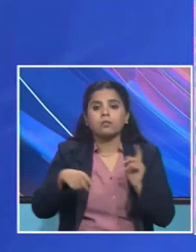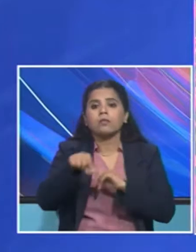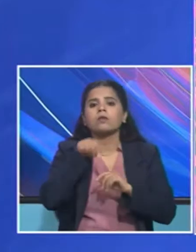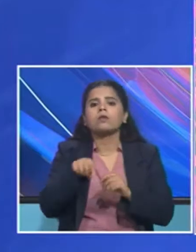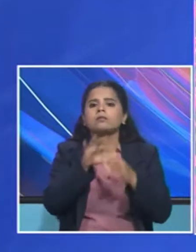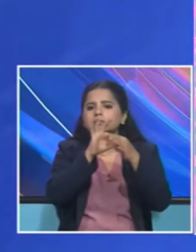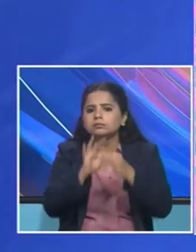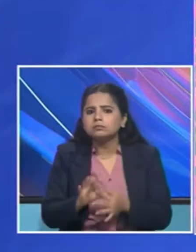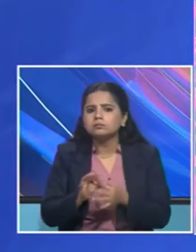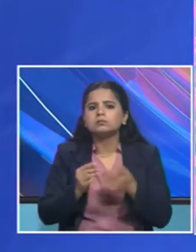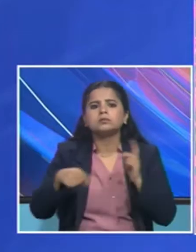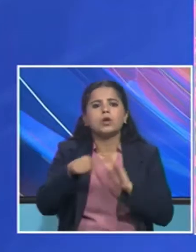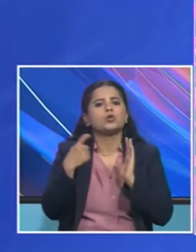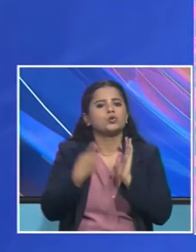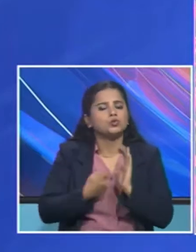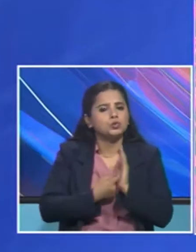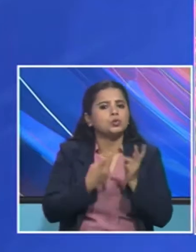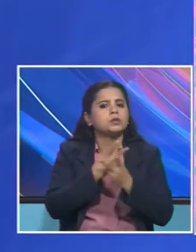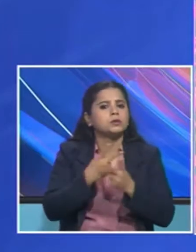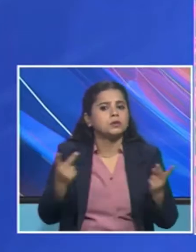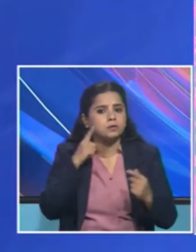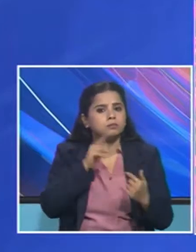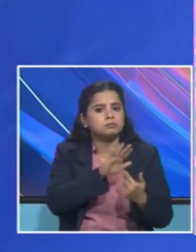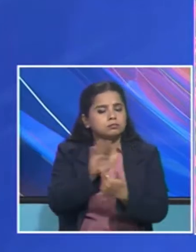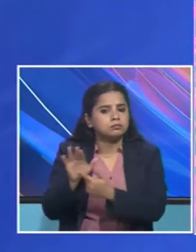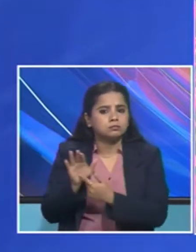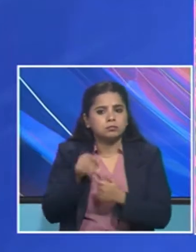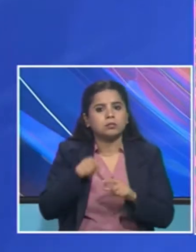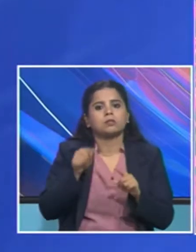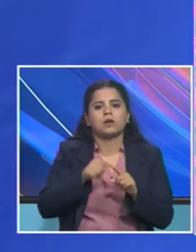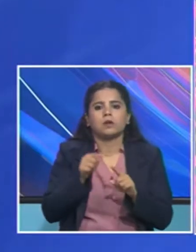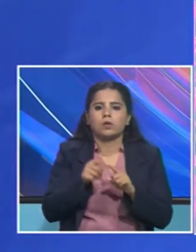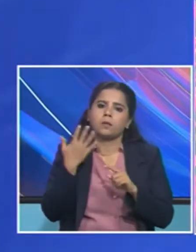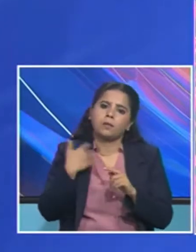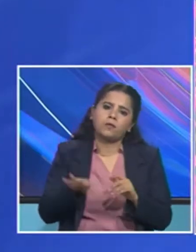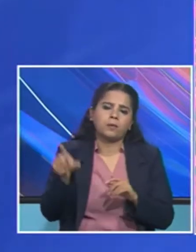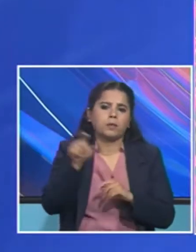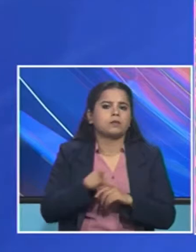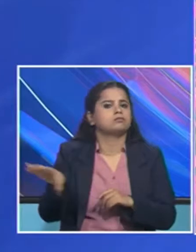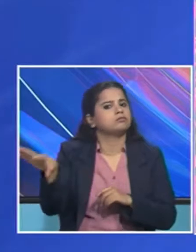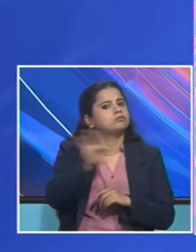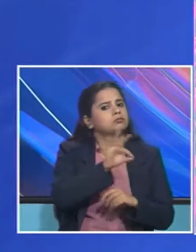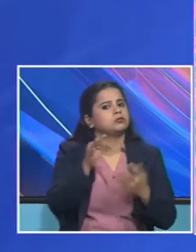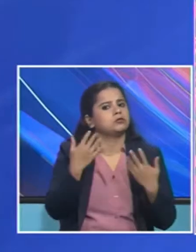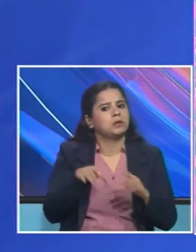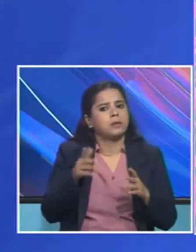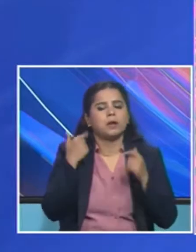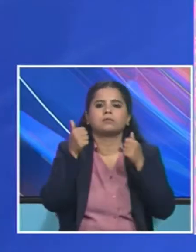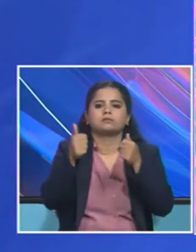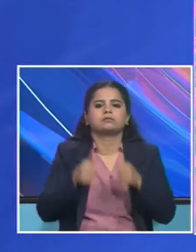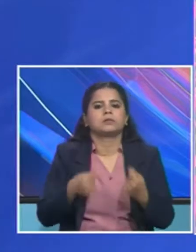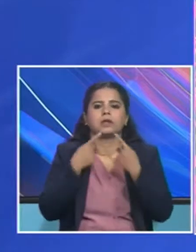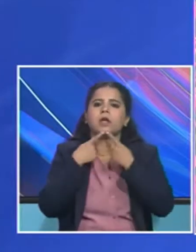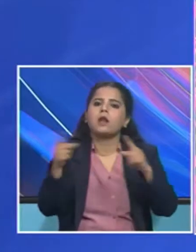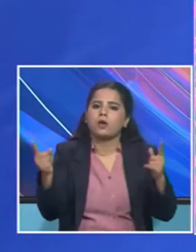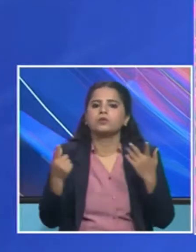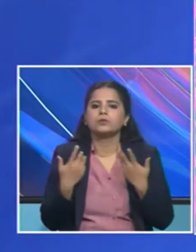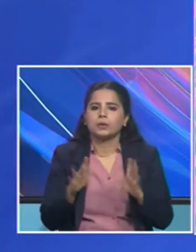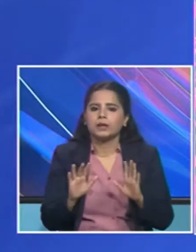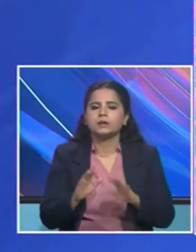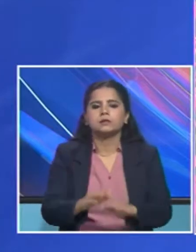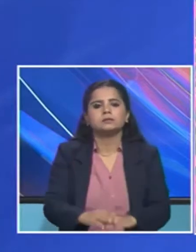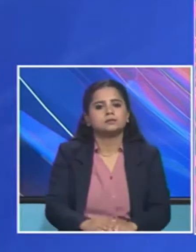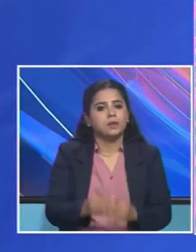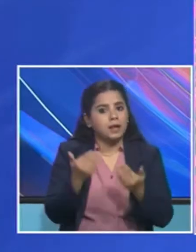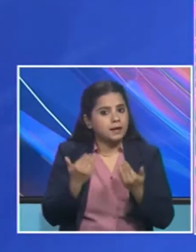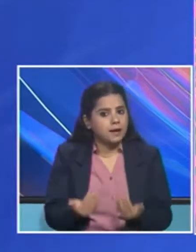बनाए गए नियमों और आदेशों के अनुसार निर्वाचन करा लिया गया है तथा परिणाम घोषित कर दिया गया है।